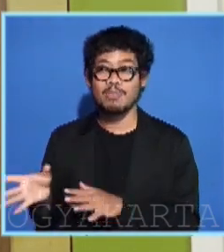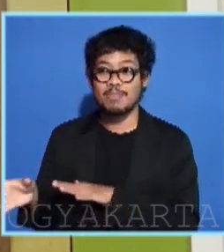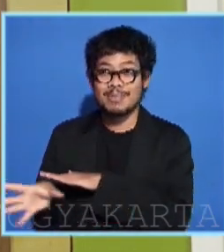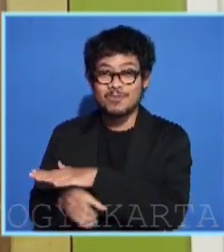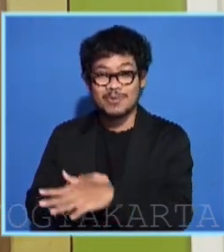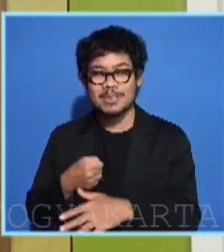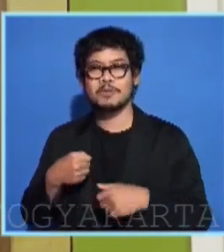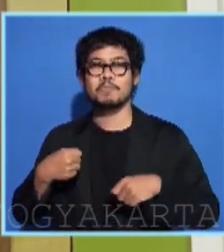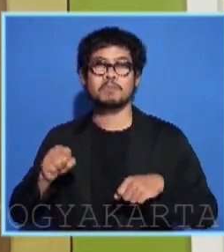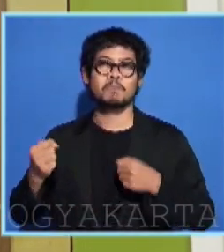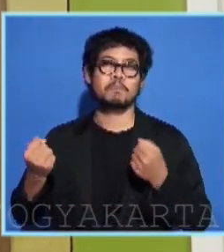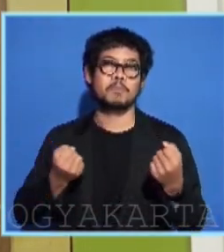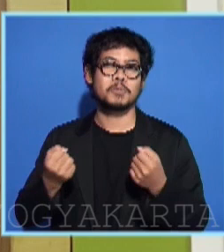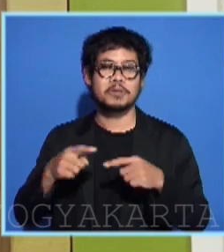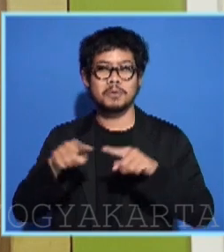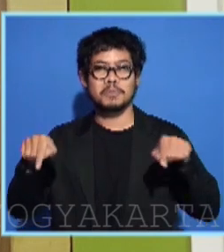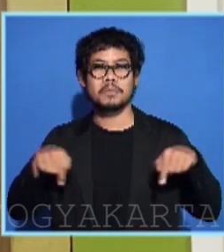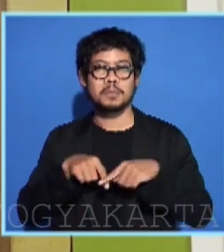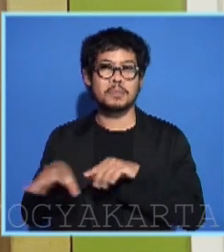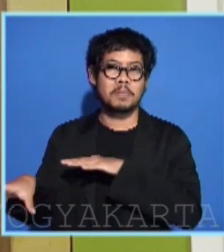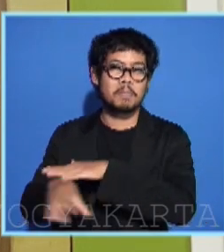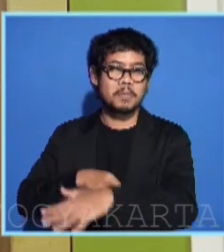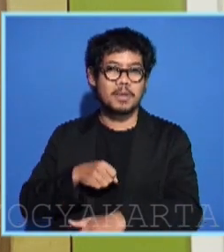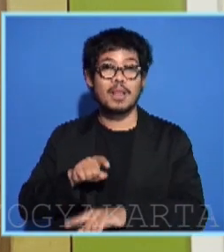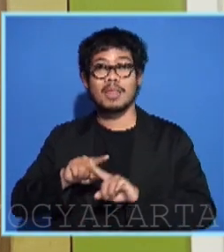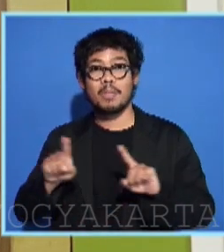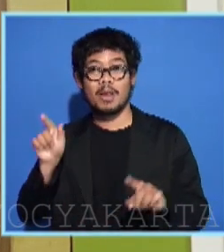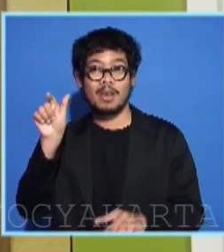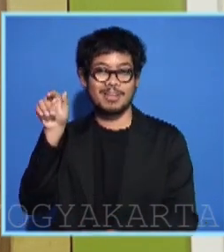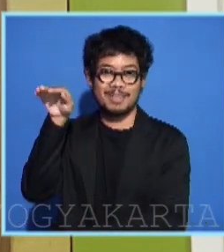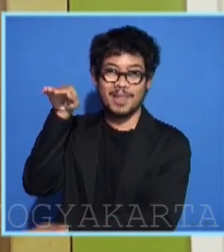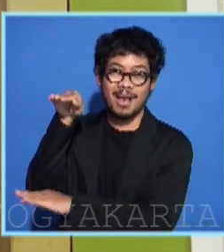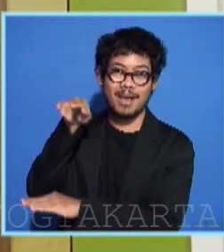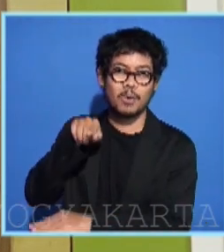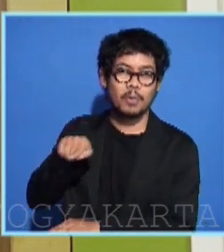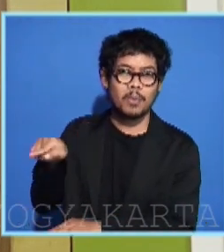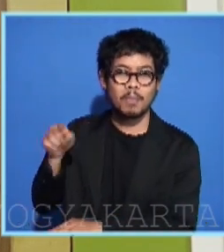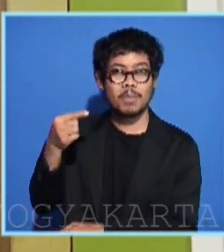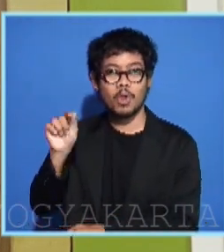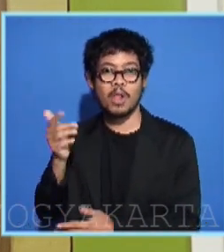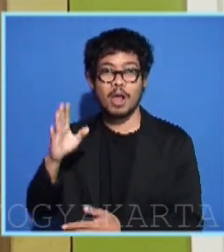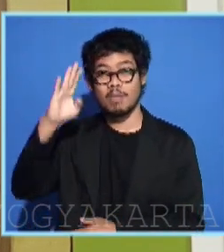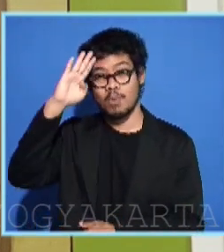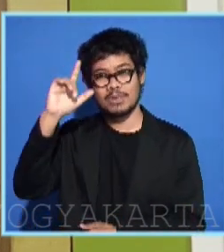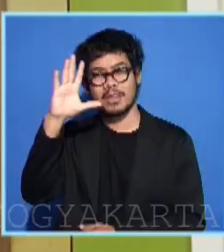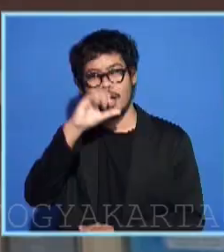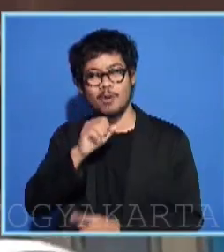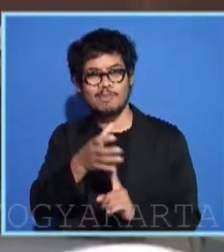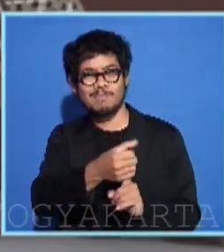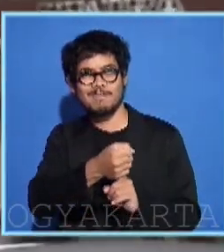untuk dijual namun aksi pelaku terendus aparat kepolisian hingga berhasil ditangkap dan diamankan di mapolres